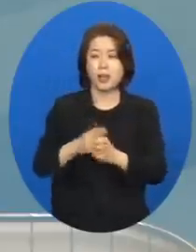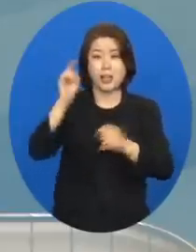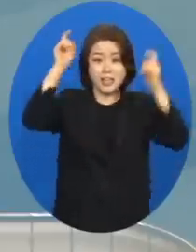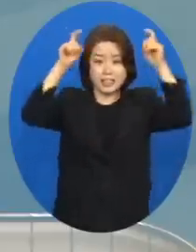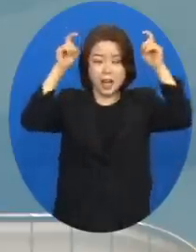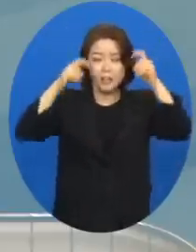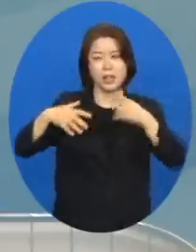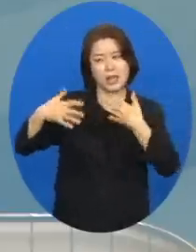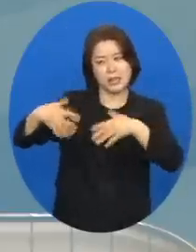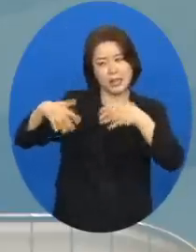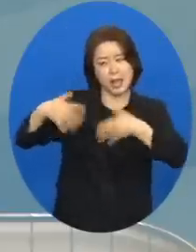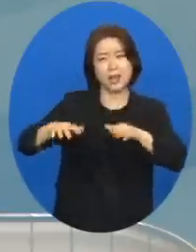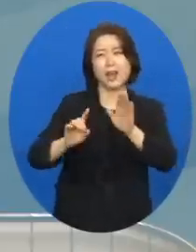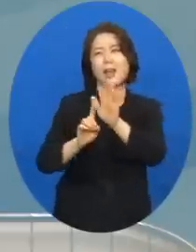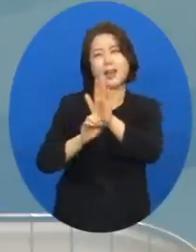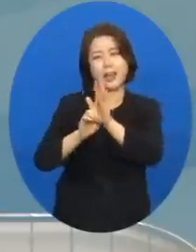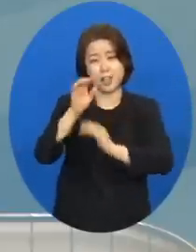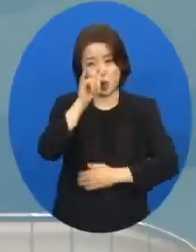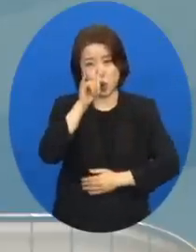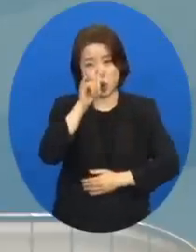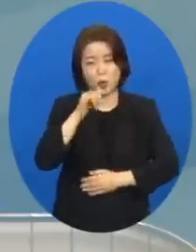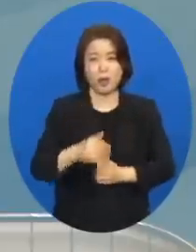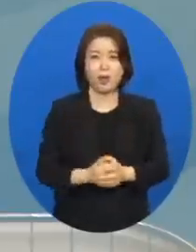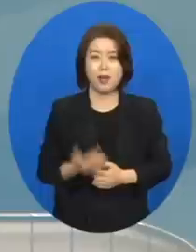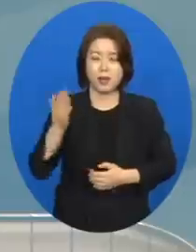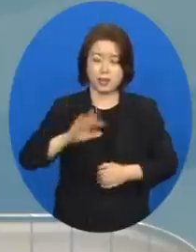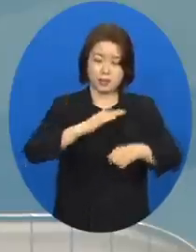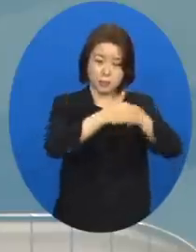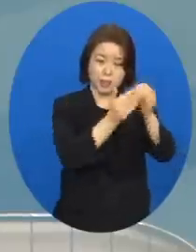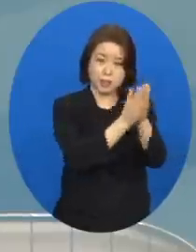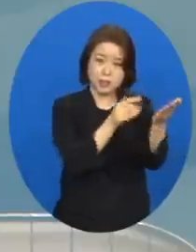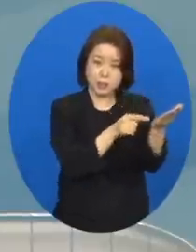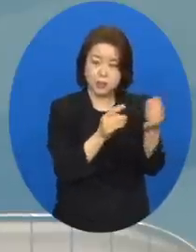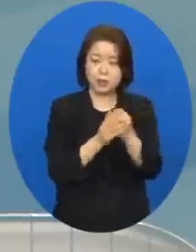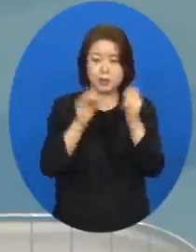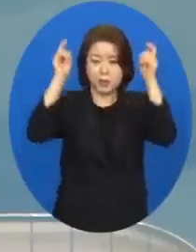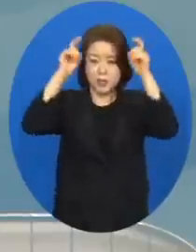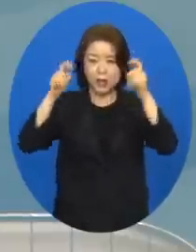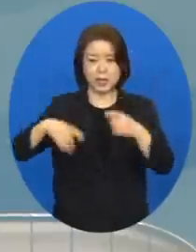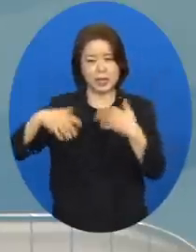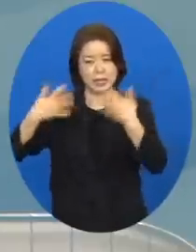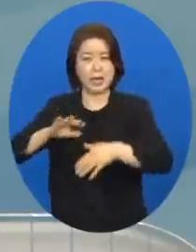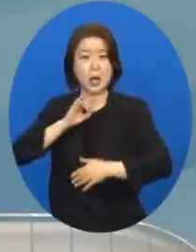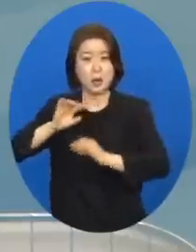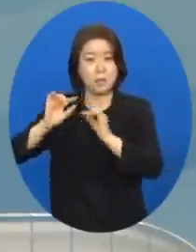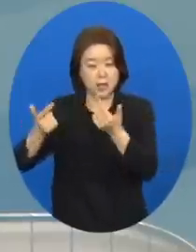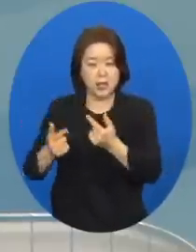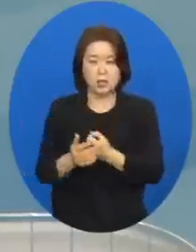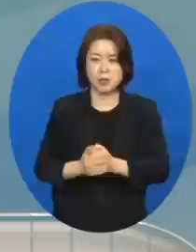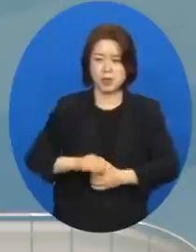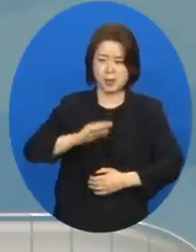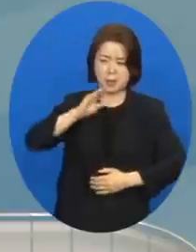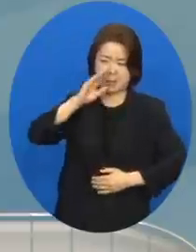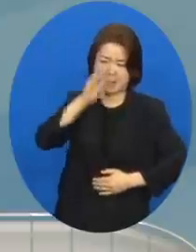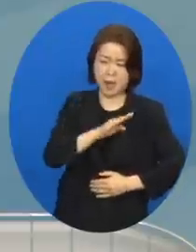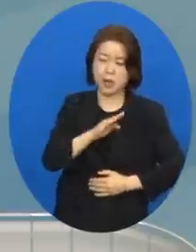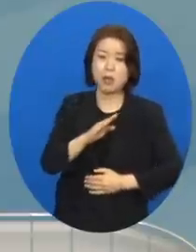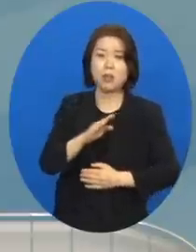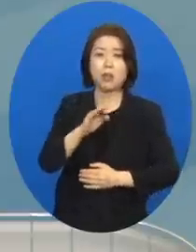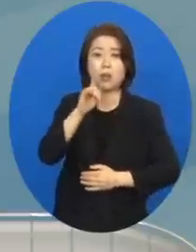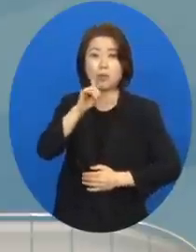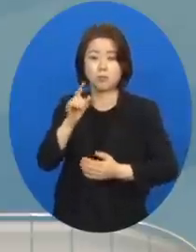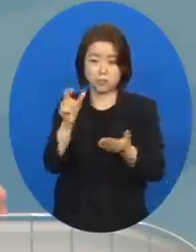있죠. 그러나 성경은 단순히 양이 약한 것만 아니고 굉장히 악하다고까지 이야기를